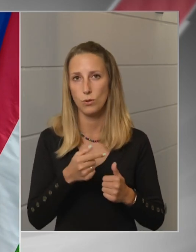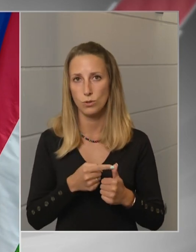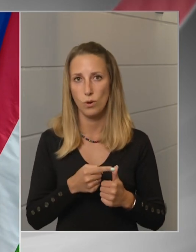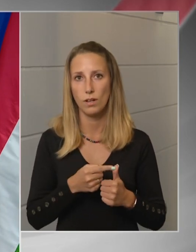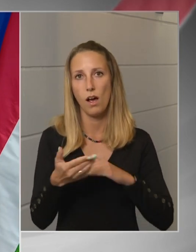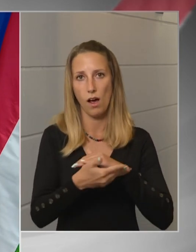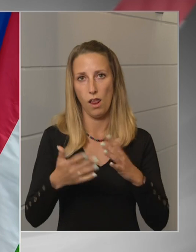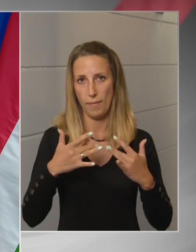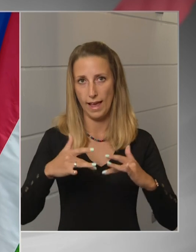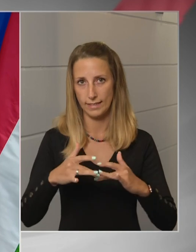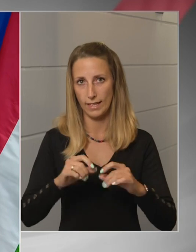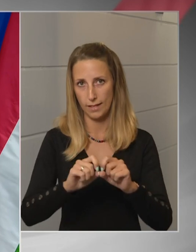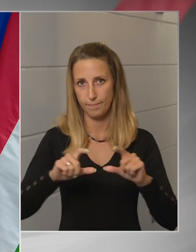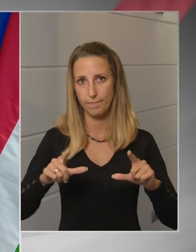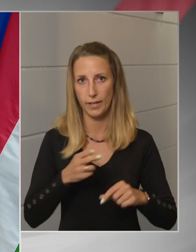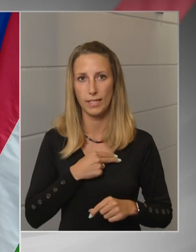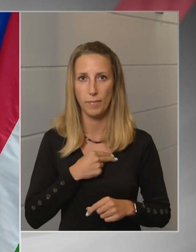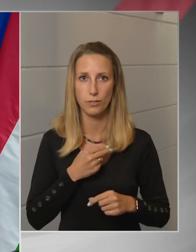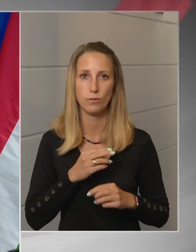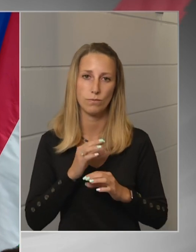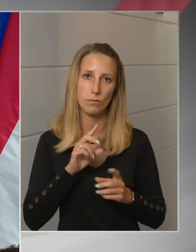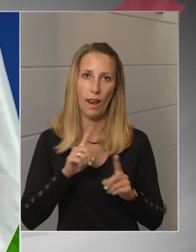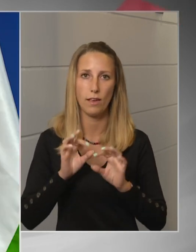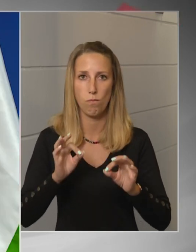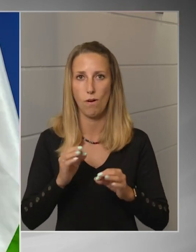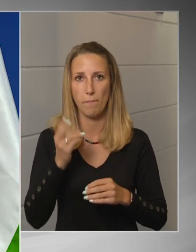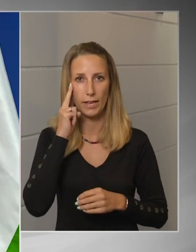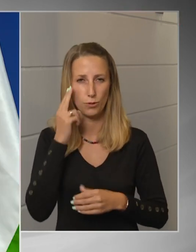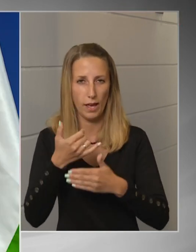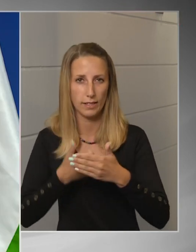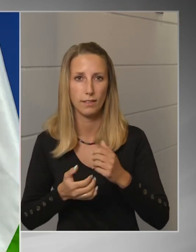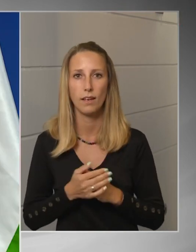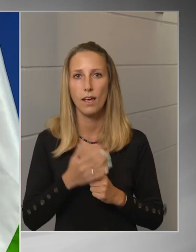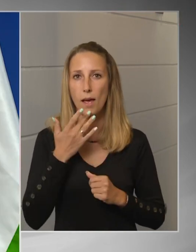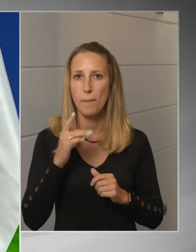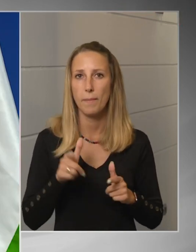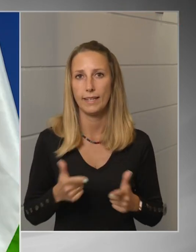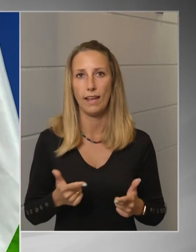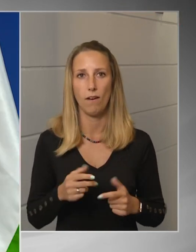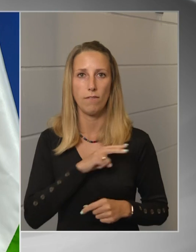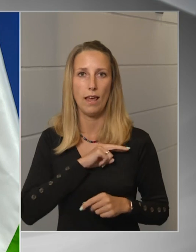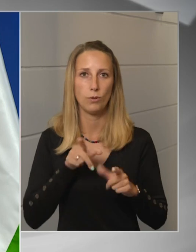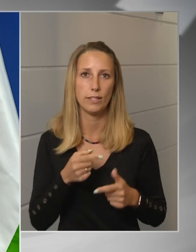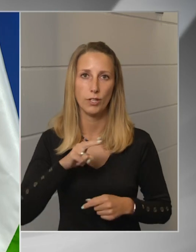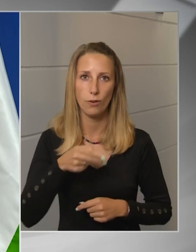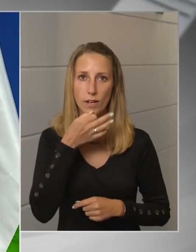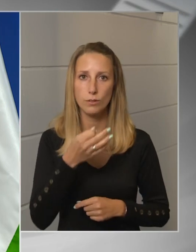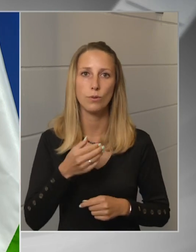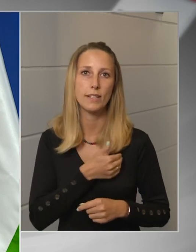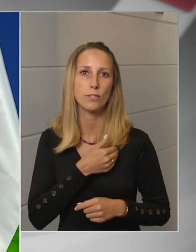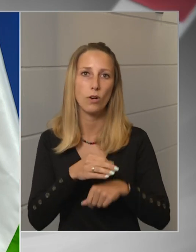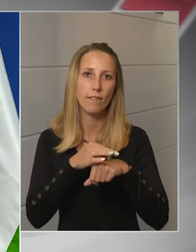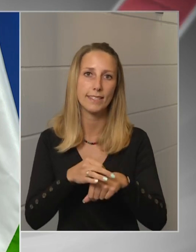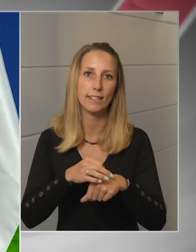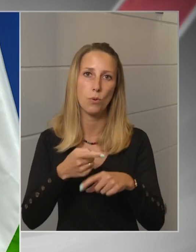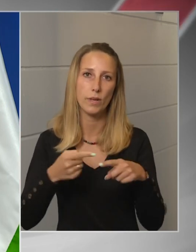alaphelyzetet érdemes valami lehetnán jobban megismerni. Itt egy példátlan felelőtlenségről van szó az iskola vezetői